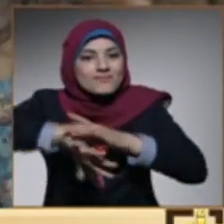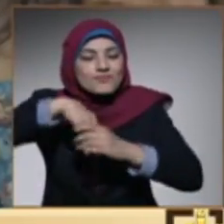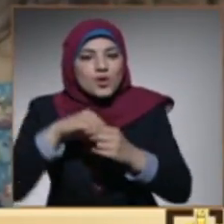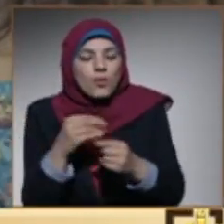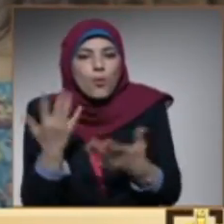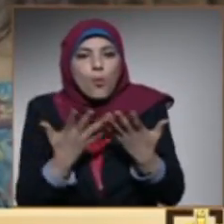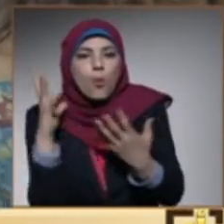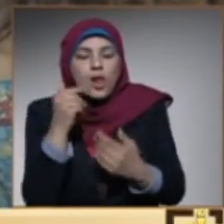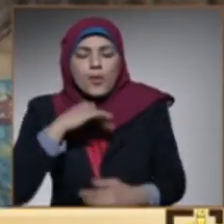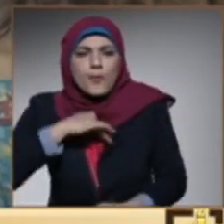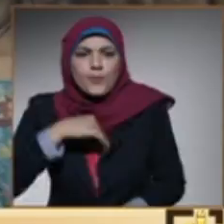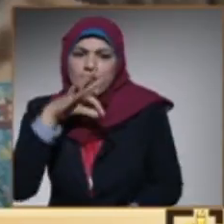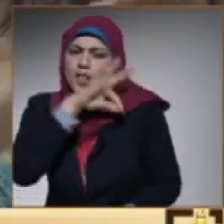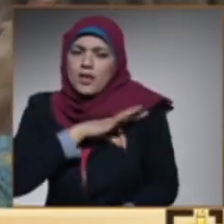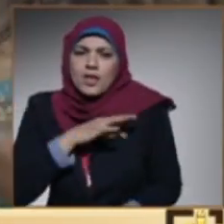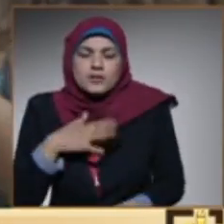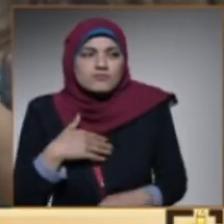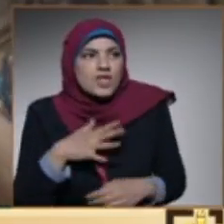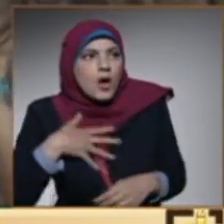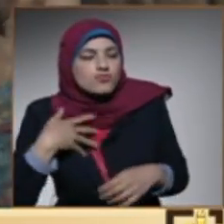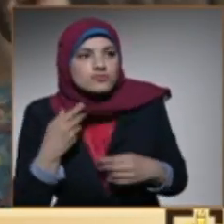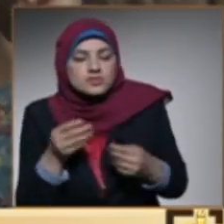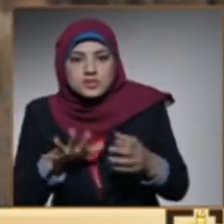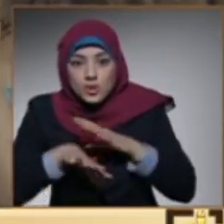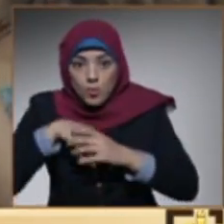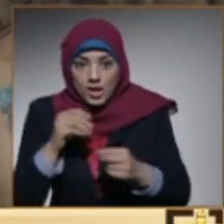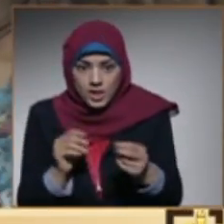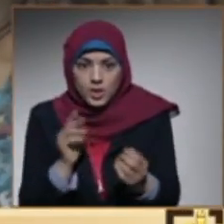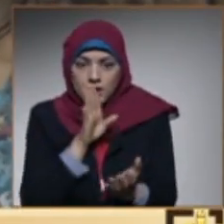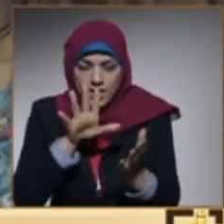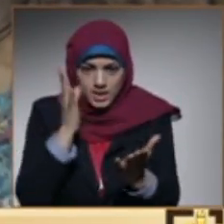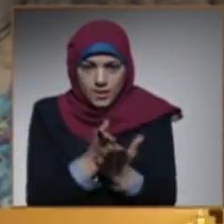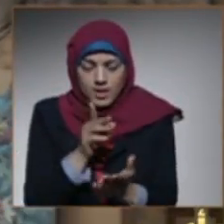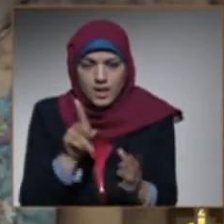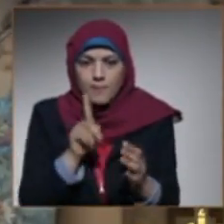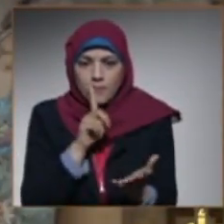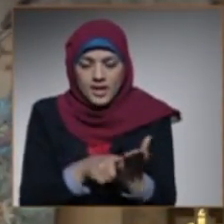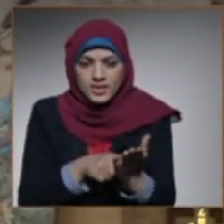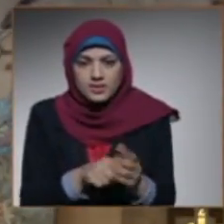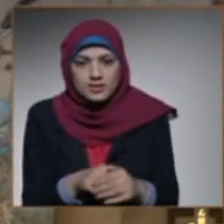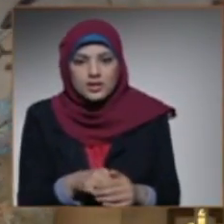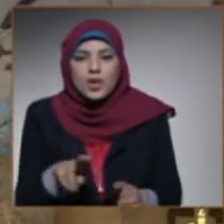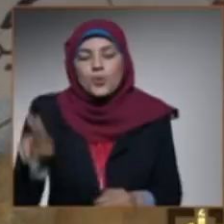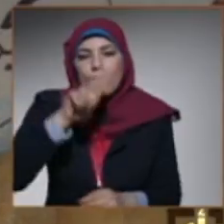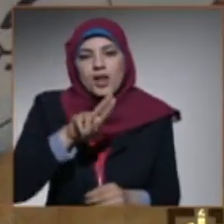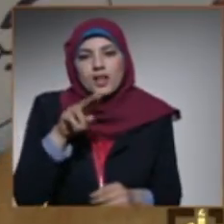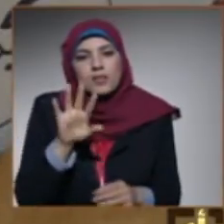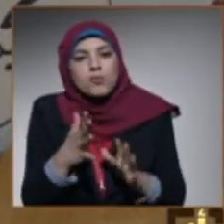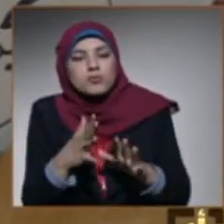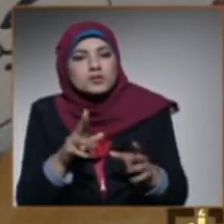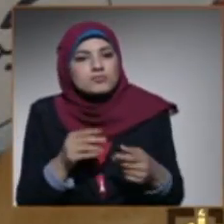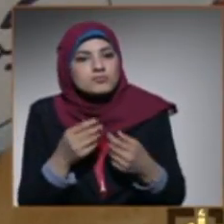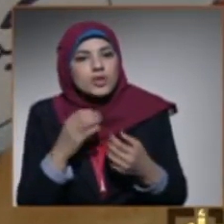من العزلة التي يسعى البعض إلى فرضها عليها؟ سؤال ربما تجيب عنه الفعاليات